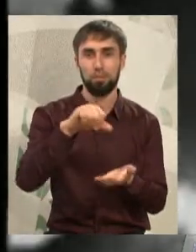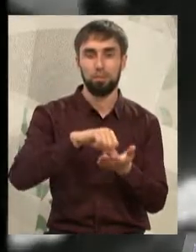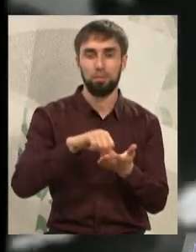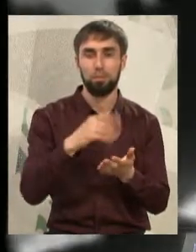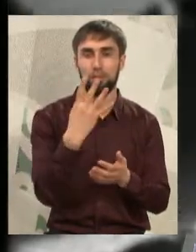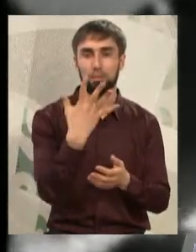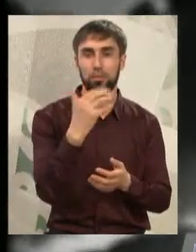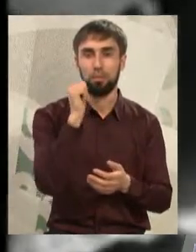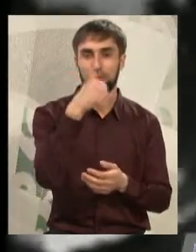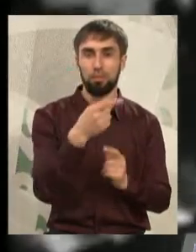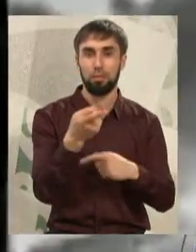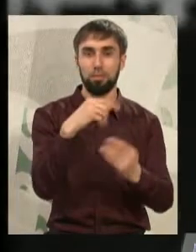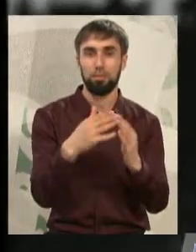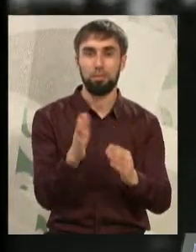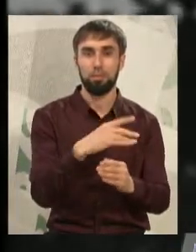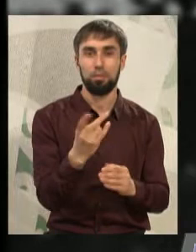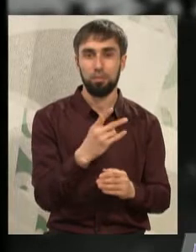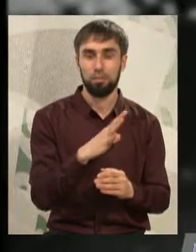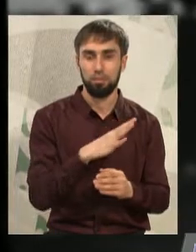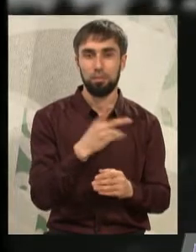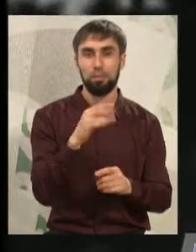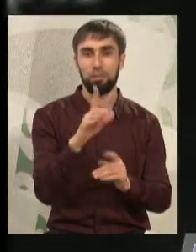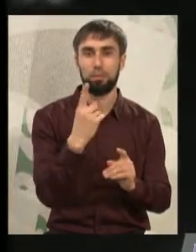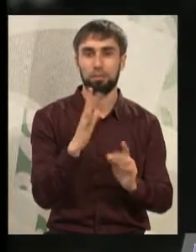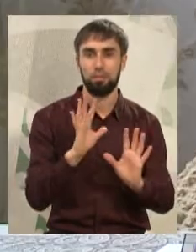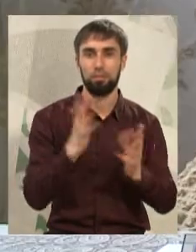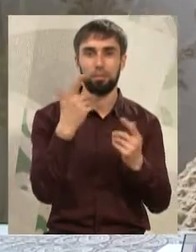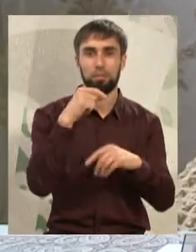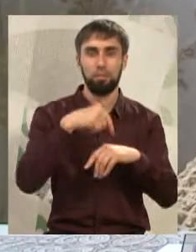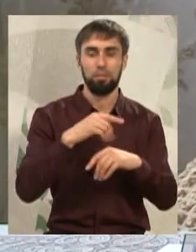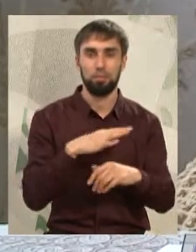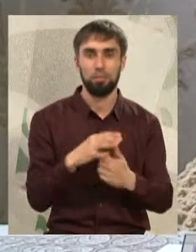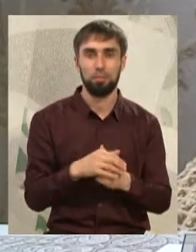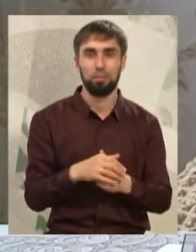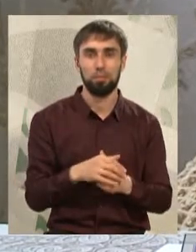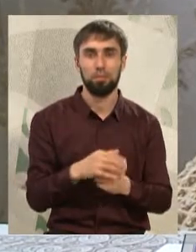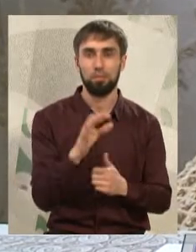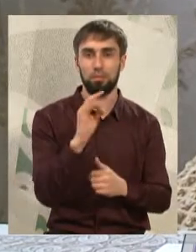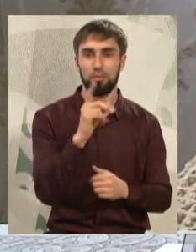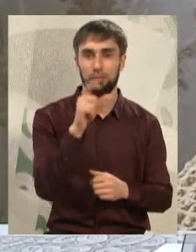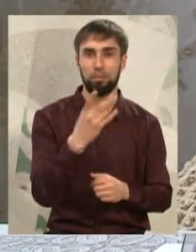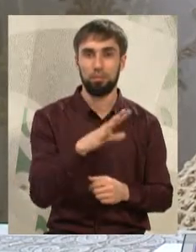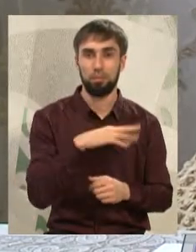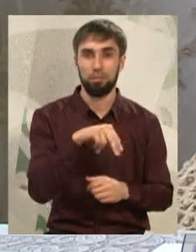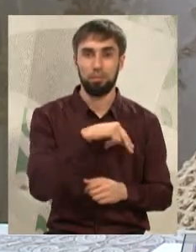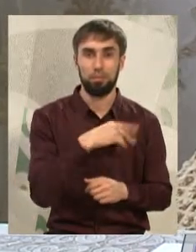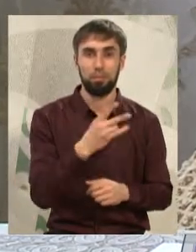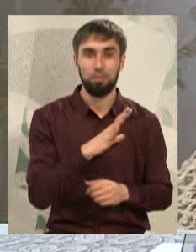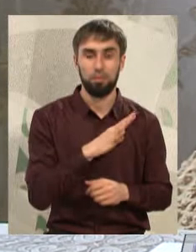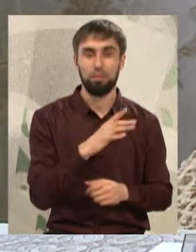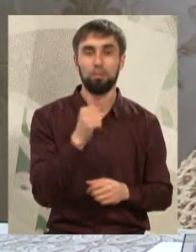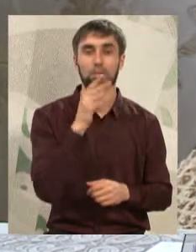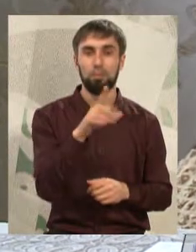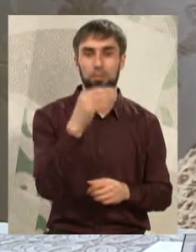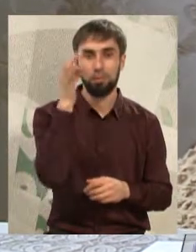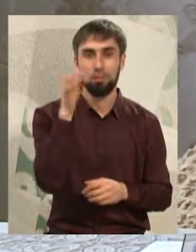должен был вернуться к родным, но один курьезный случай сыграл против него. У него должна была быть награда, потому что он в числе первых туда вошел.